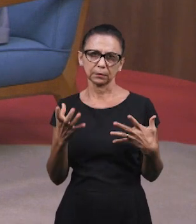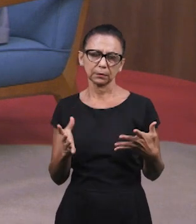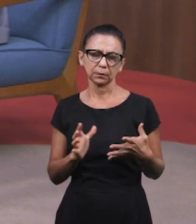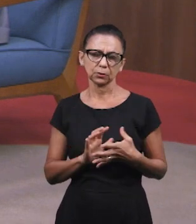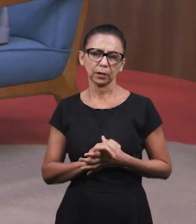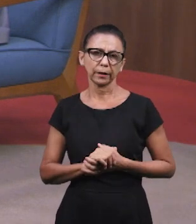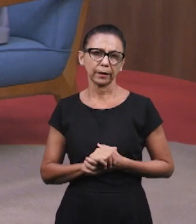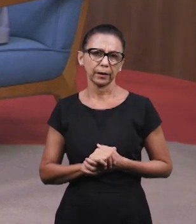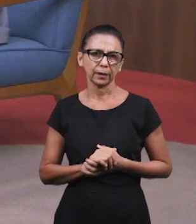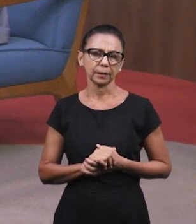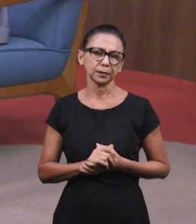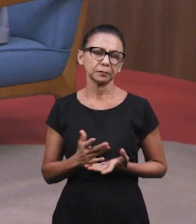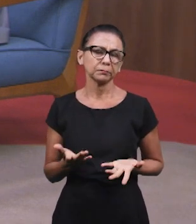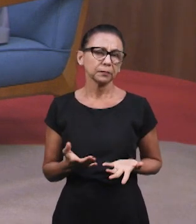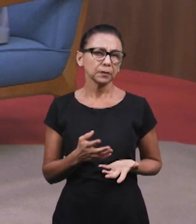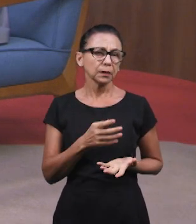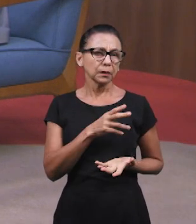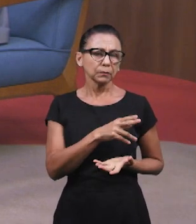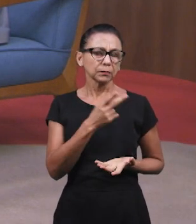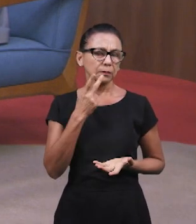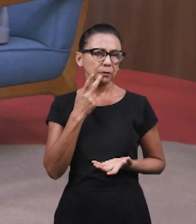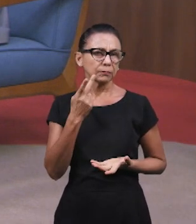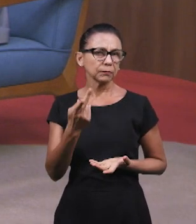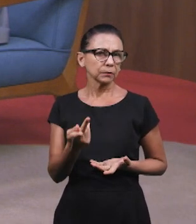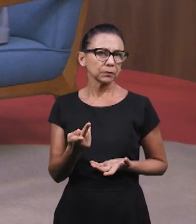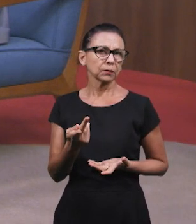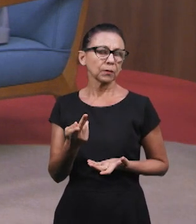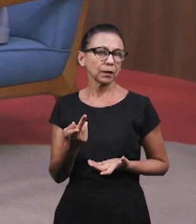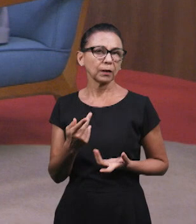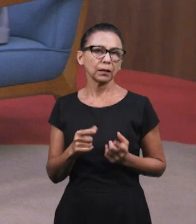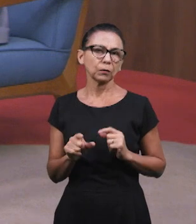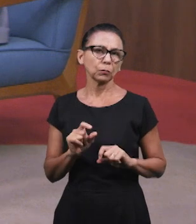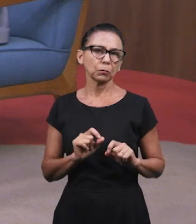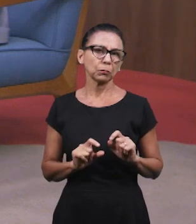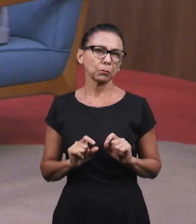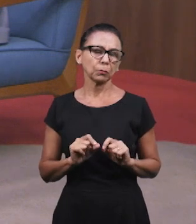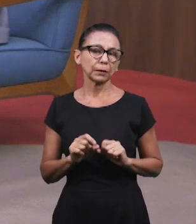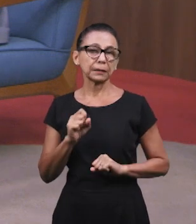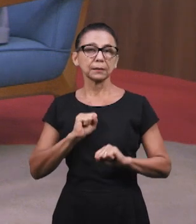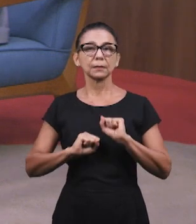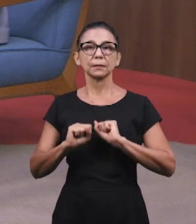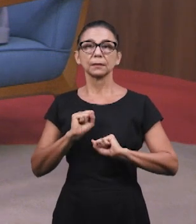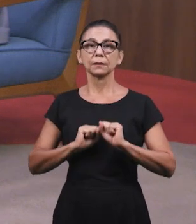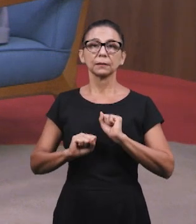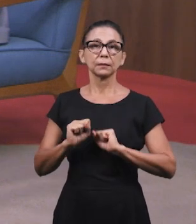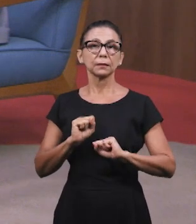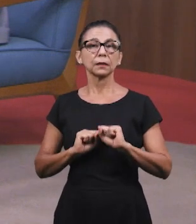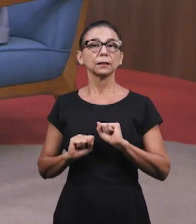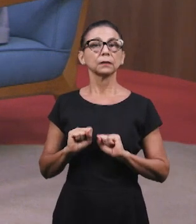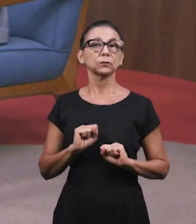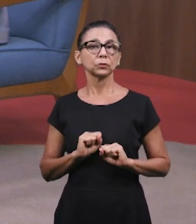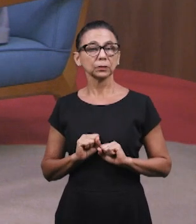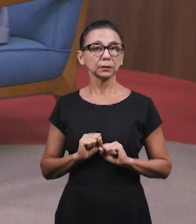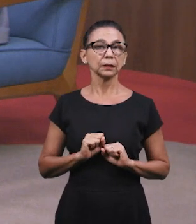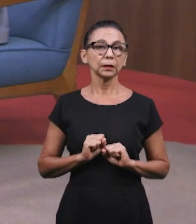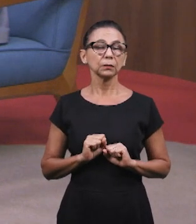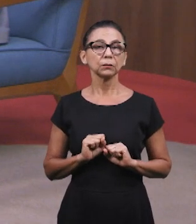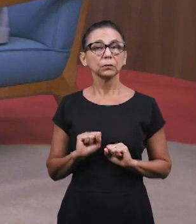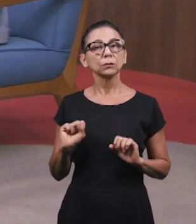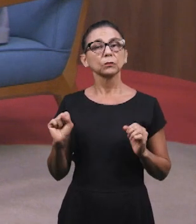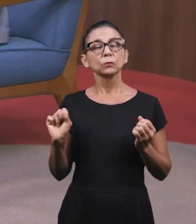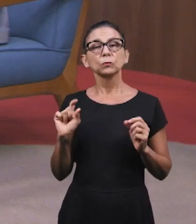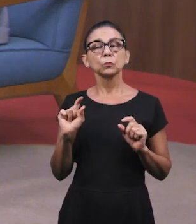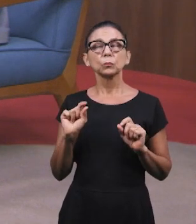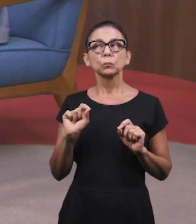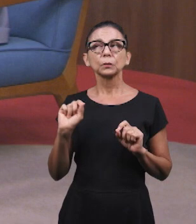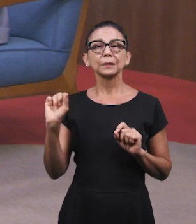vous avez parlé sur l'expectative, sur ce qui viendrait de la part du